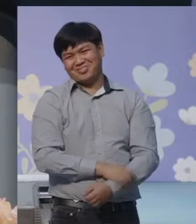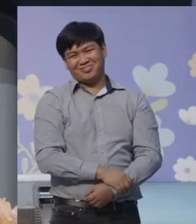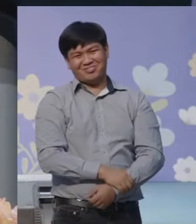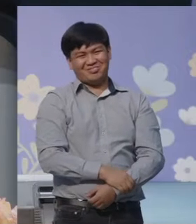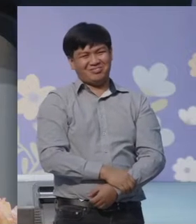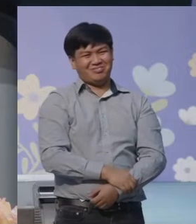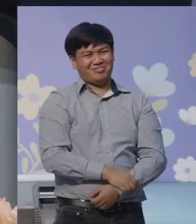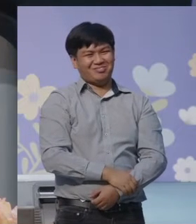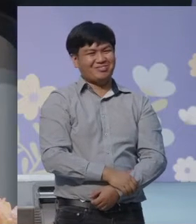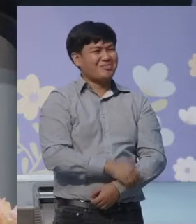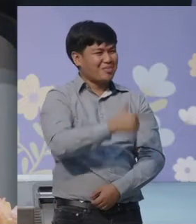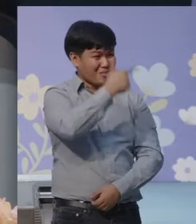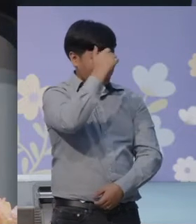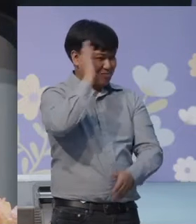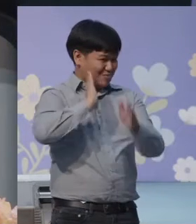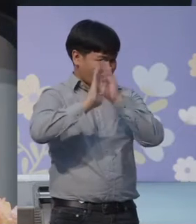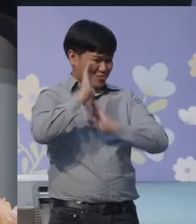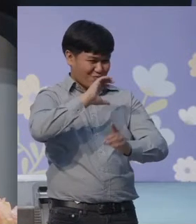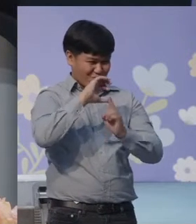At